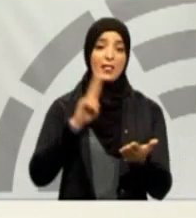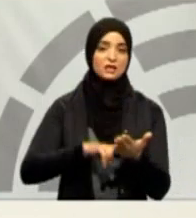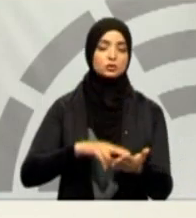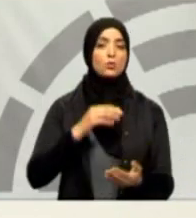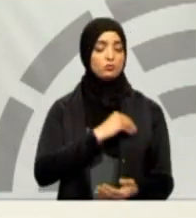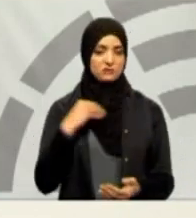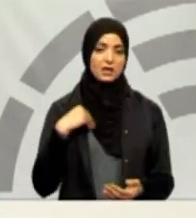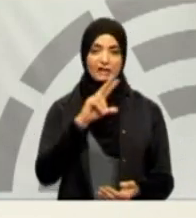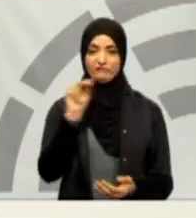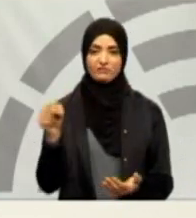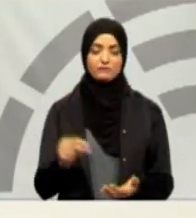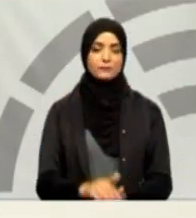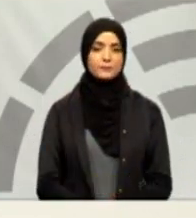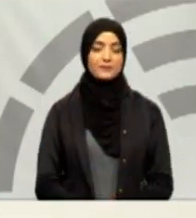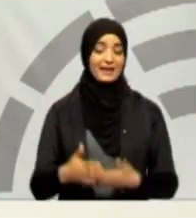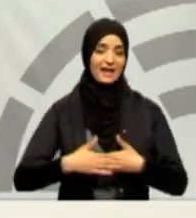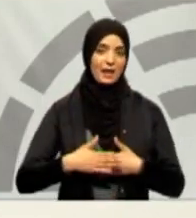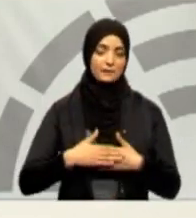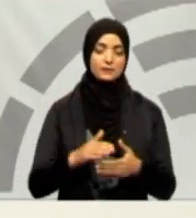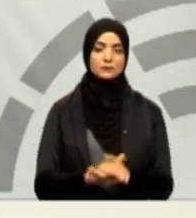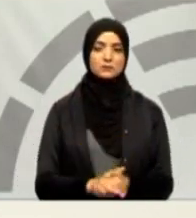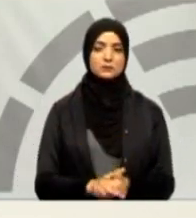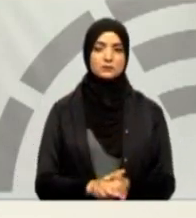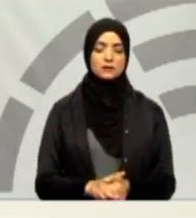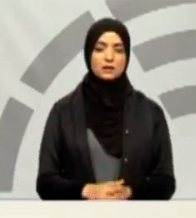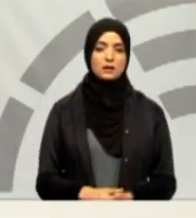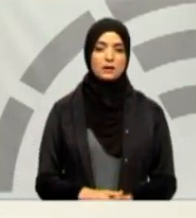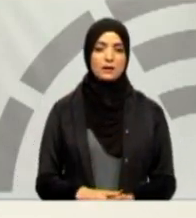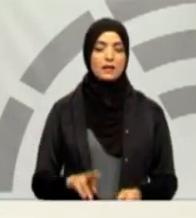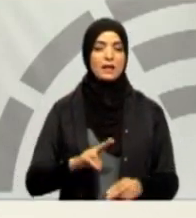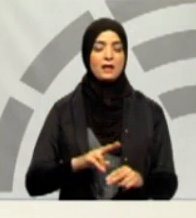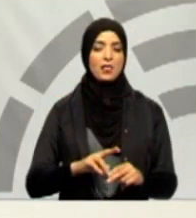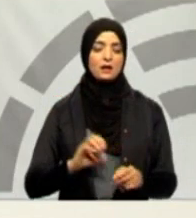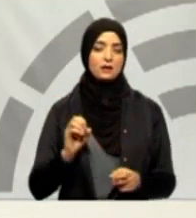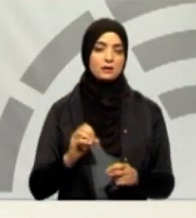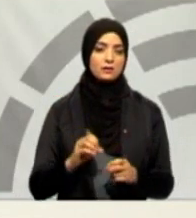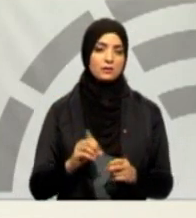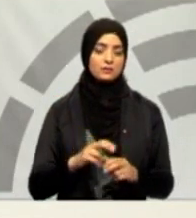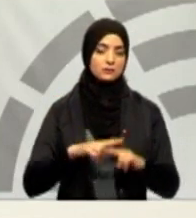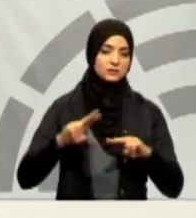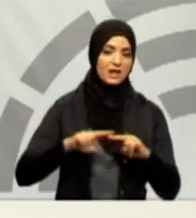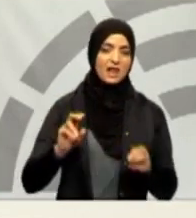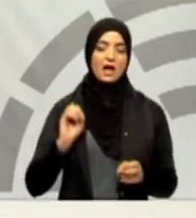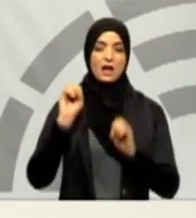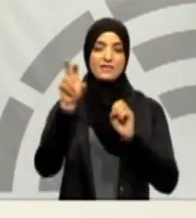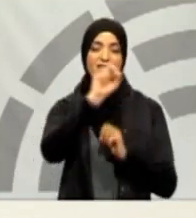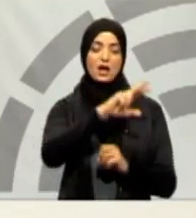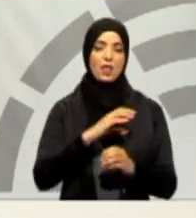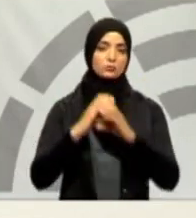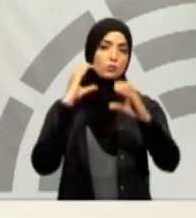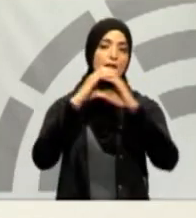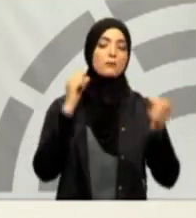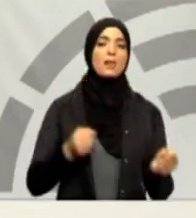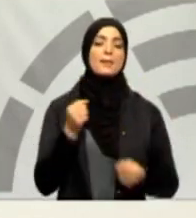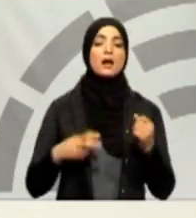والصحه وسنسعى الى تجديد اسطول النقل مشروع السكه الحديديه التي